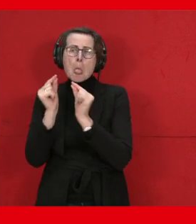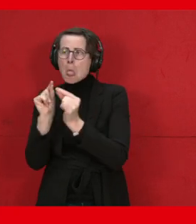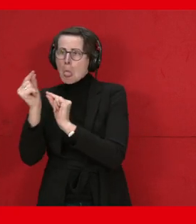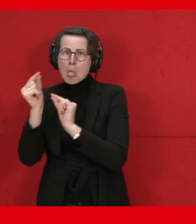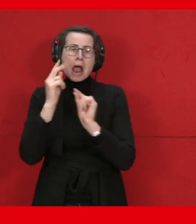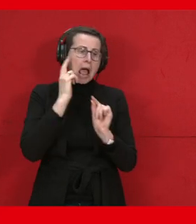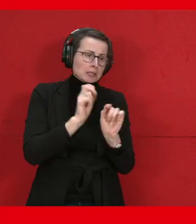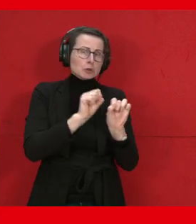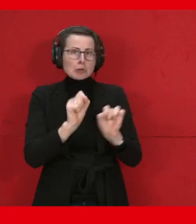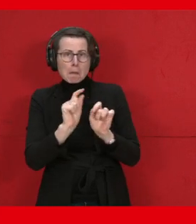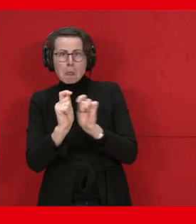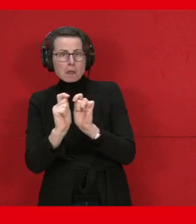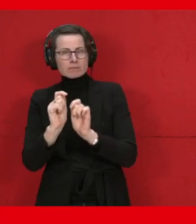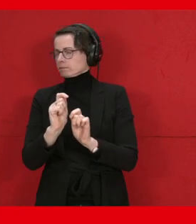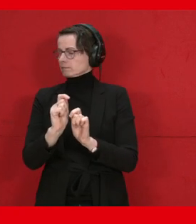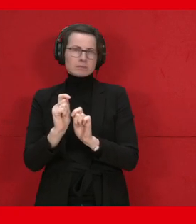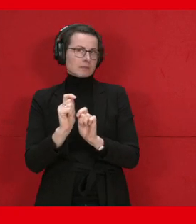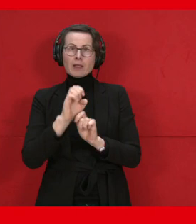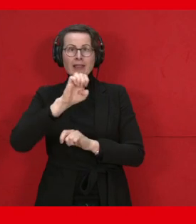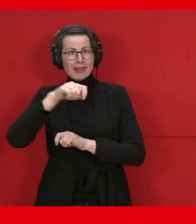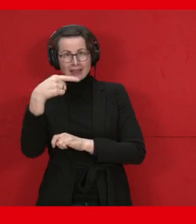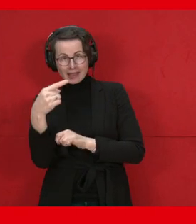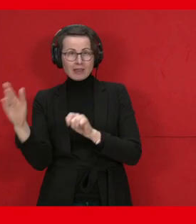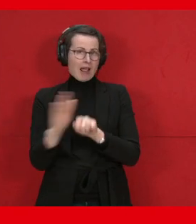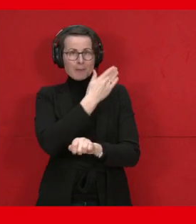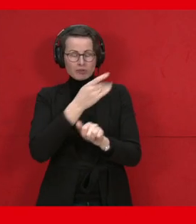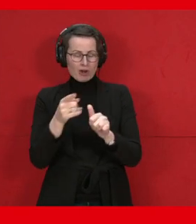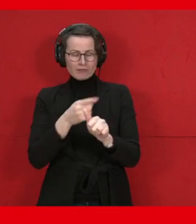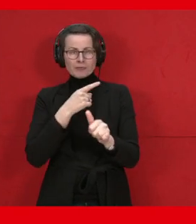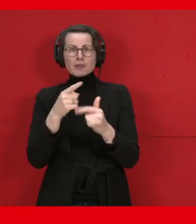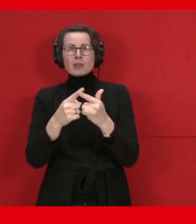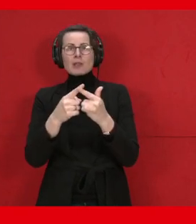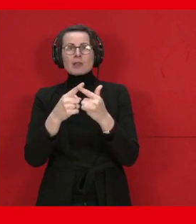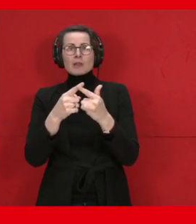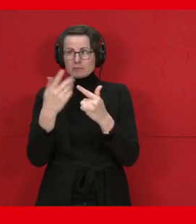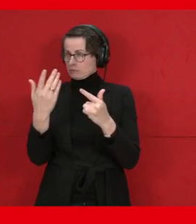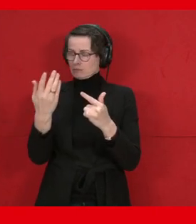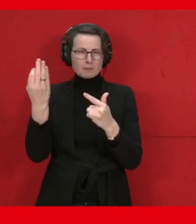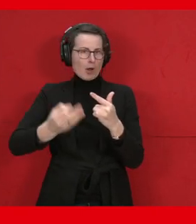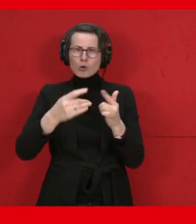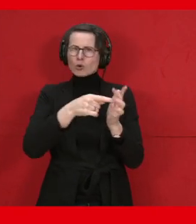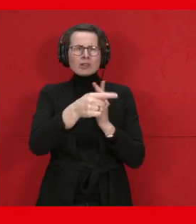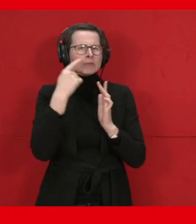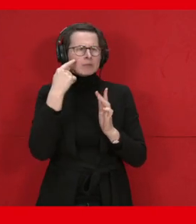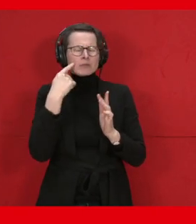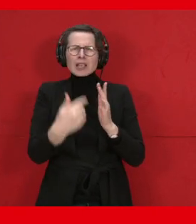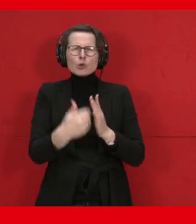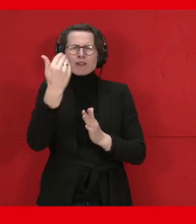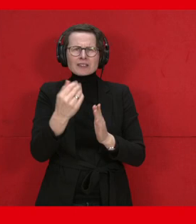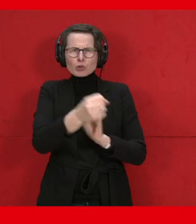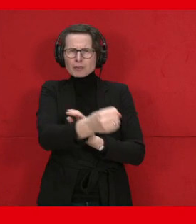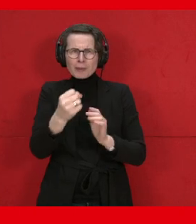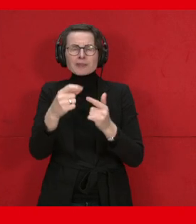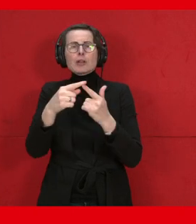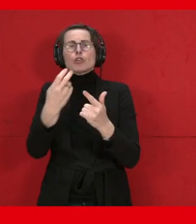bestehenden Systemen wird es nicht gehen. Das EEG muss schnellstens weg. Wir müssen, das ist zur Innovationsbremse geworden. Wir müssen die